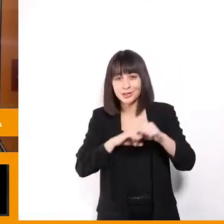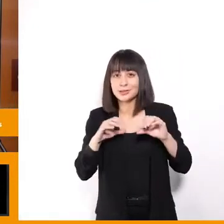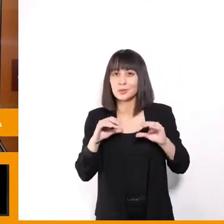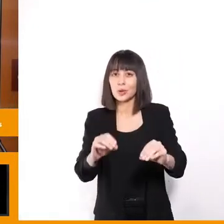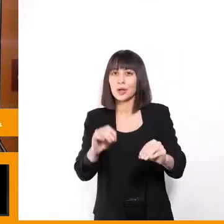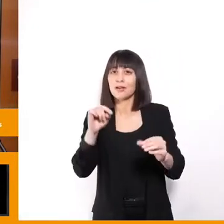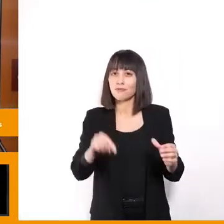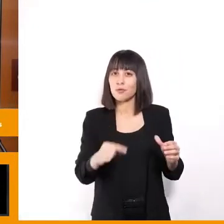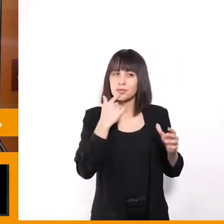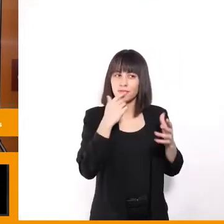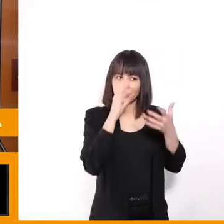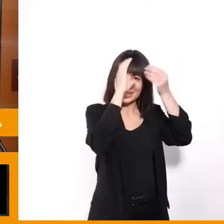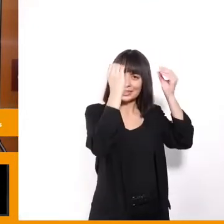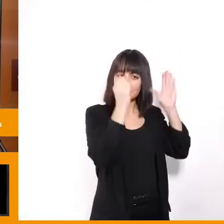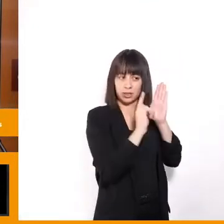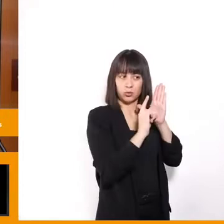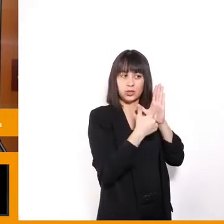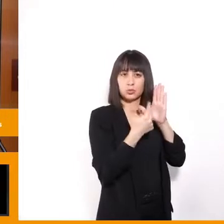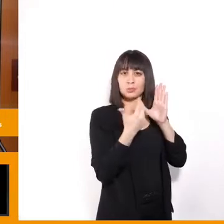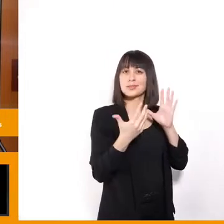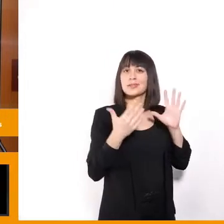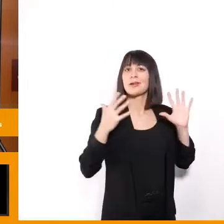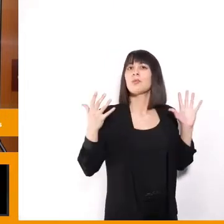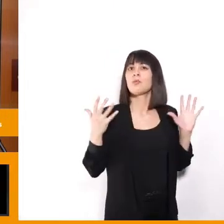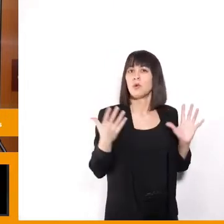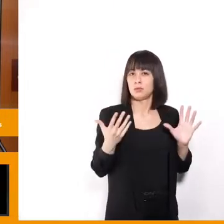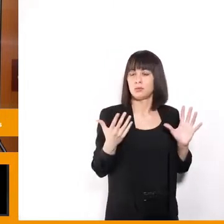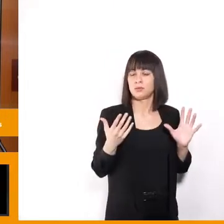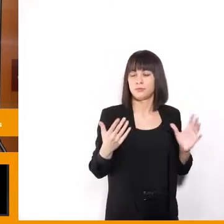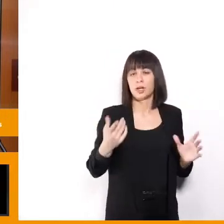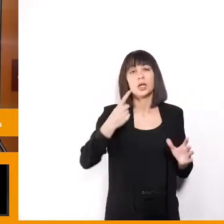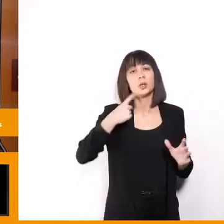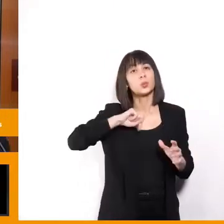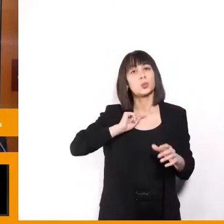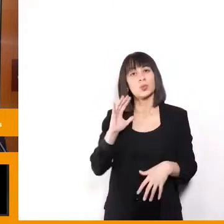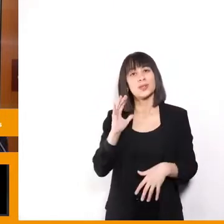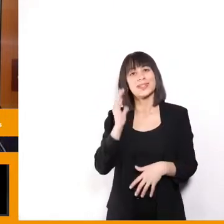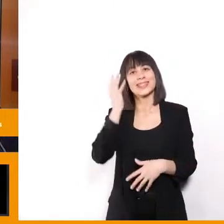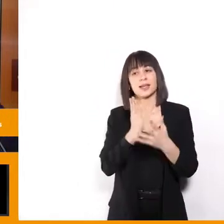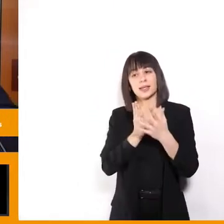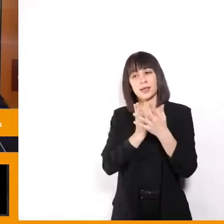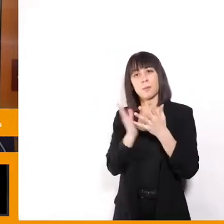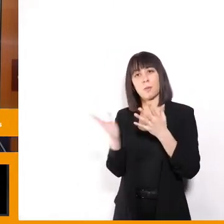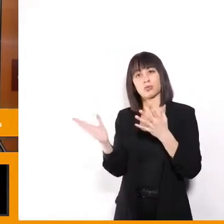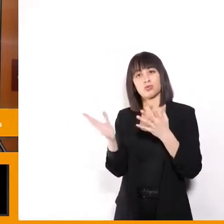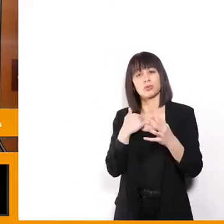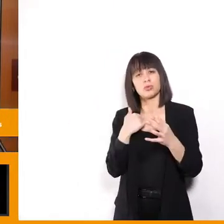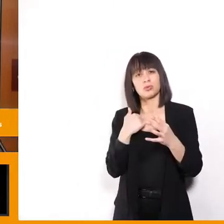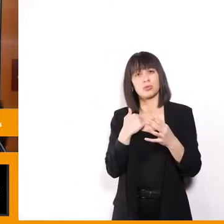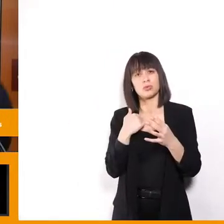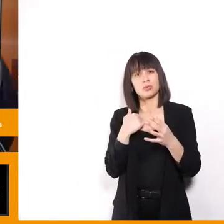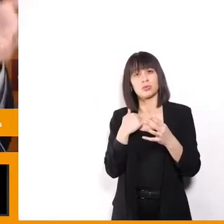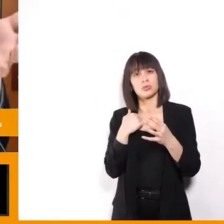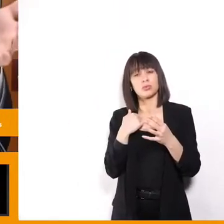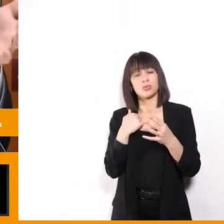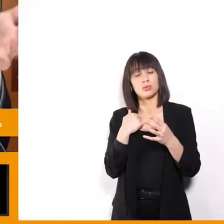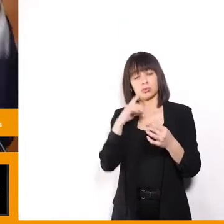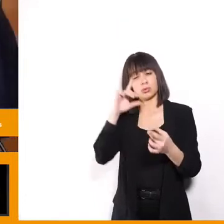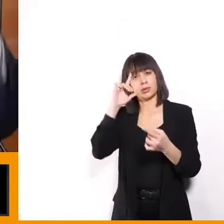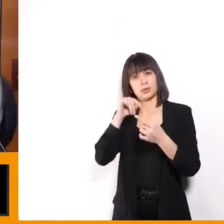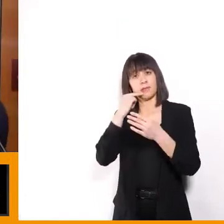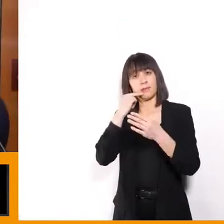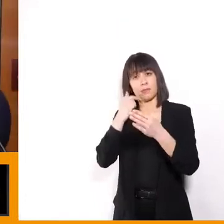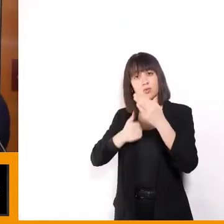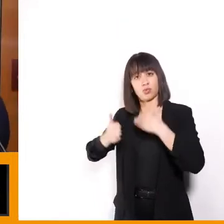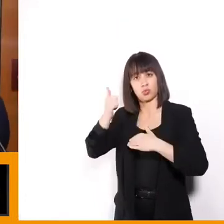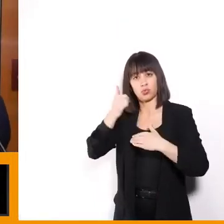2005. D'abord, la 5e branche, pour nous, a été créée avec une méthode particulière. On a créé la 5e branche et maintenant on se pose